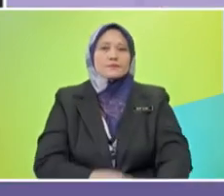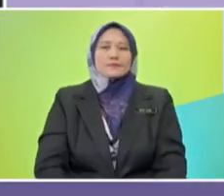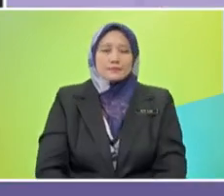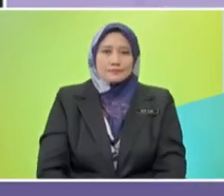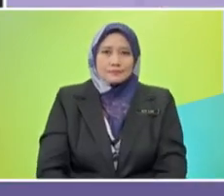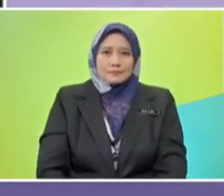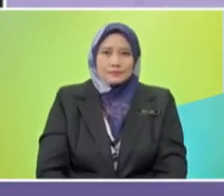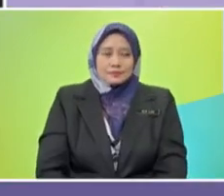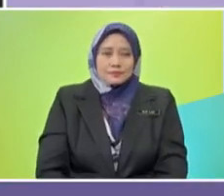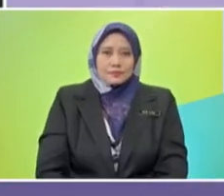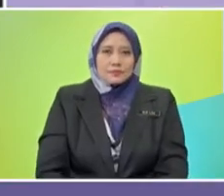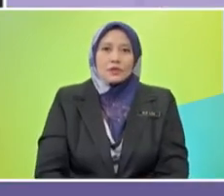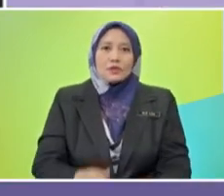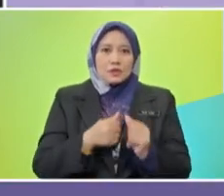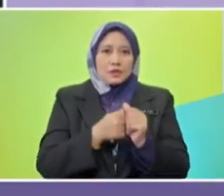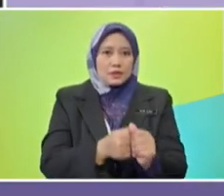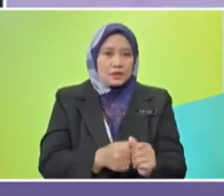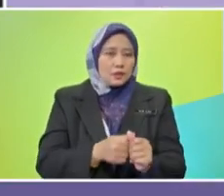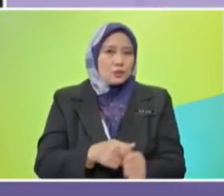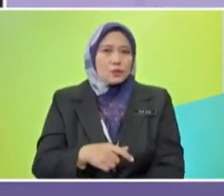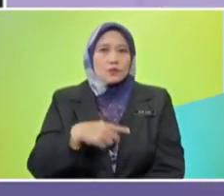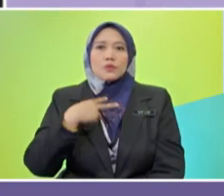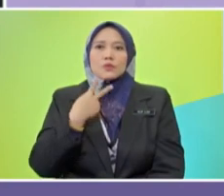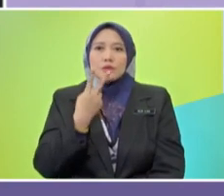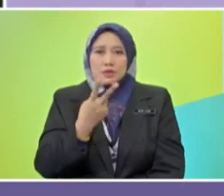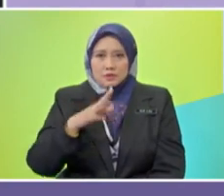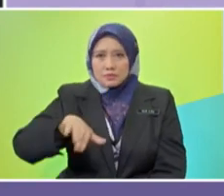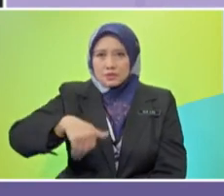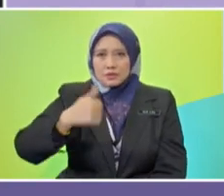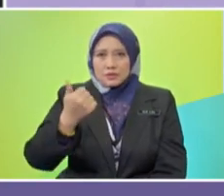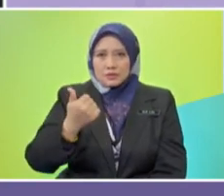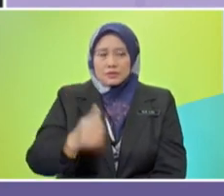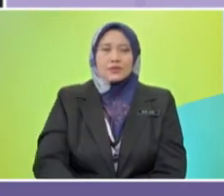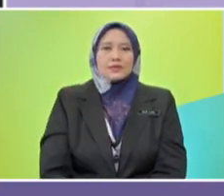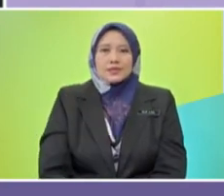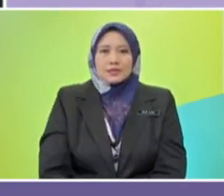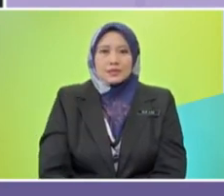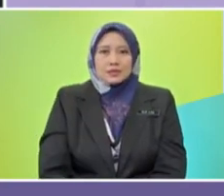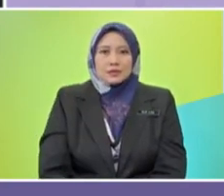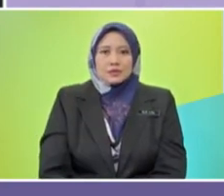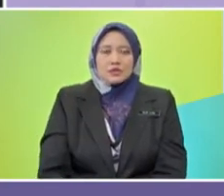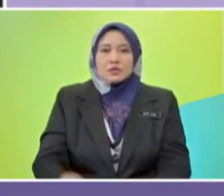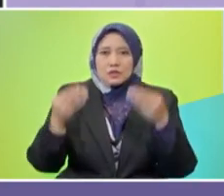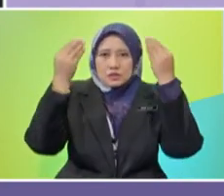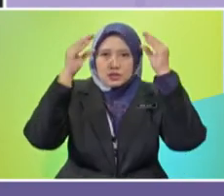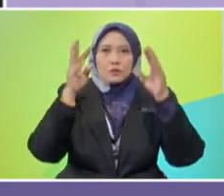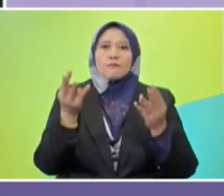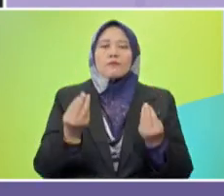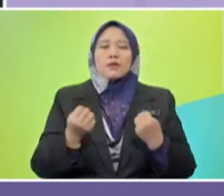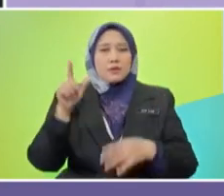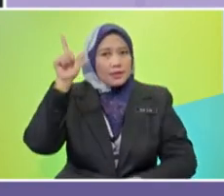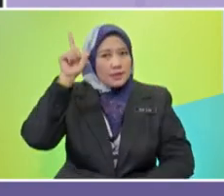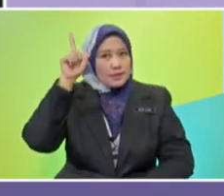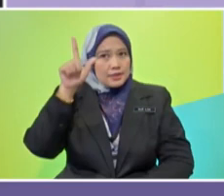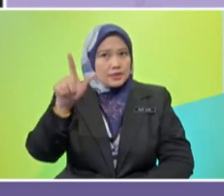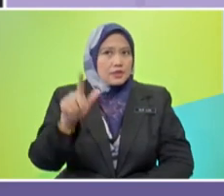lisan bagus. Tapi cikgu mahu melihat tulisan ayat Alisha. Sila tunjuk. Alisha. Sila tunjuk Alisha. Kawan-kawan